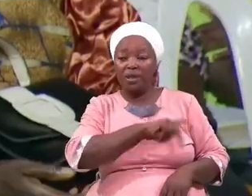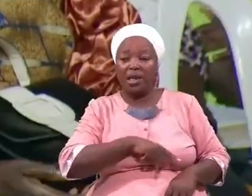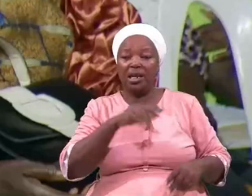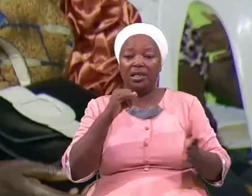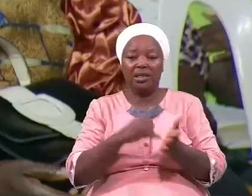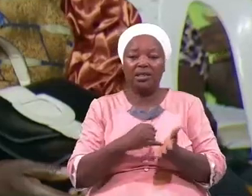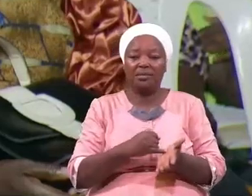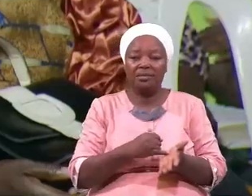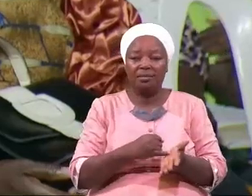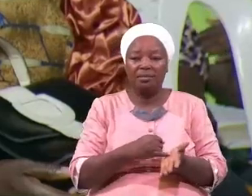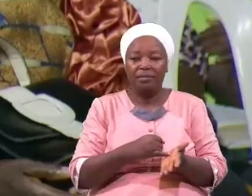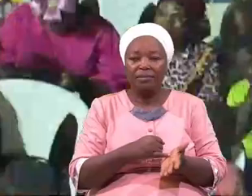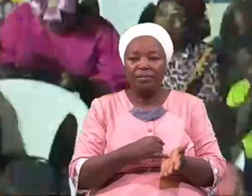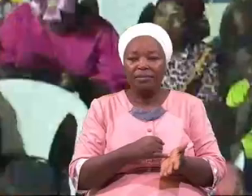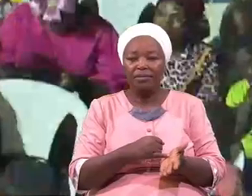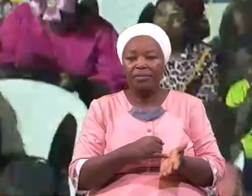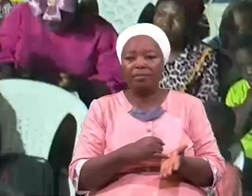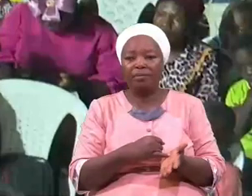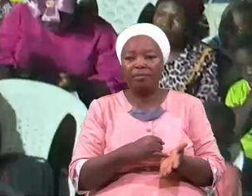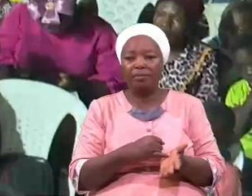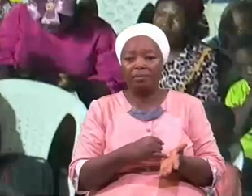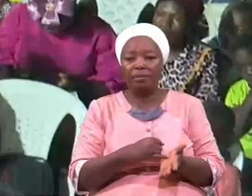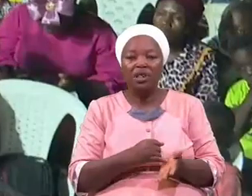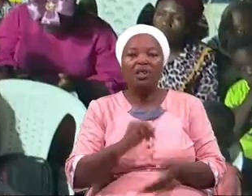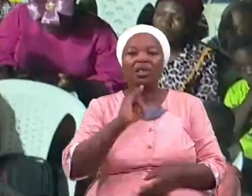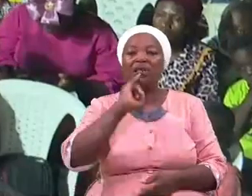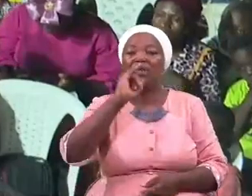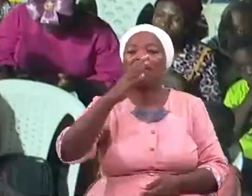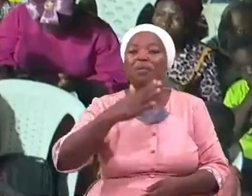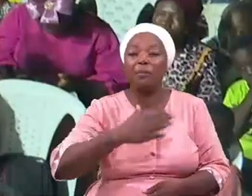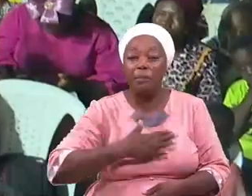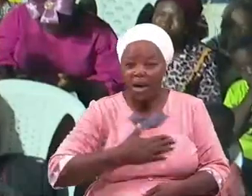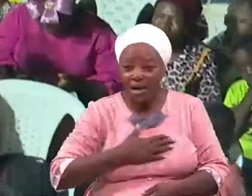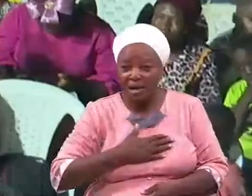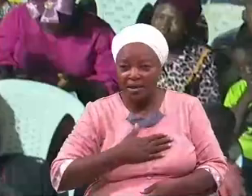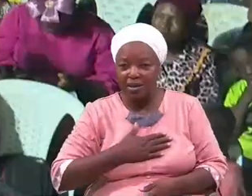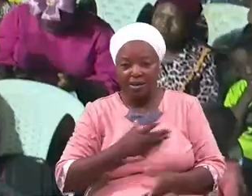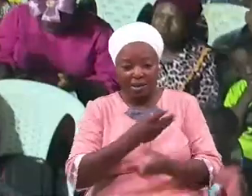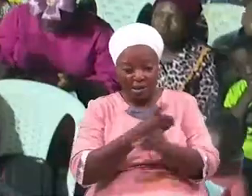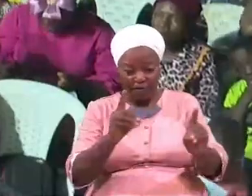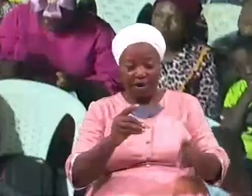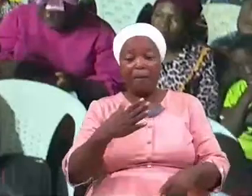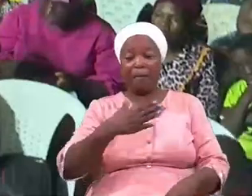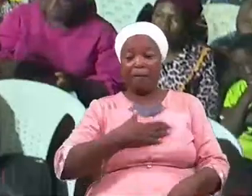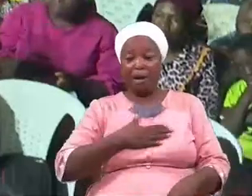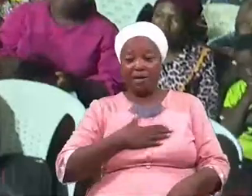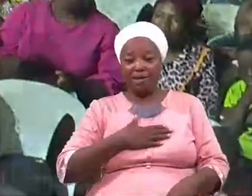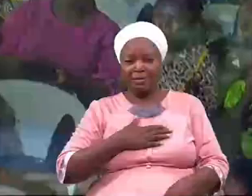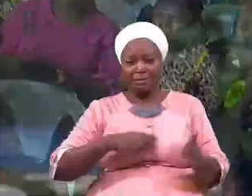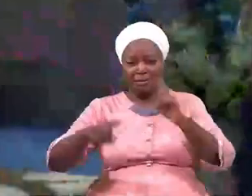Alors vous écoutez cela et vous le personnalisez, que c'est pour moi. La délivrance est pour